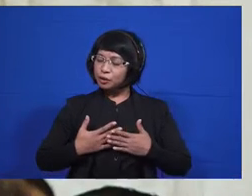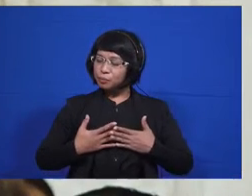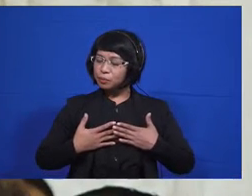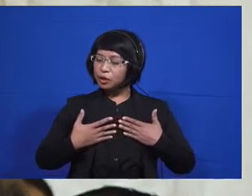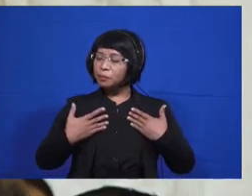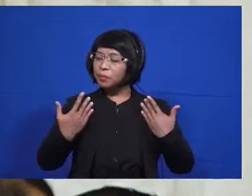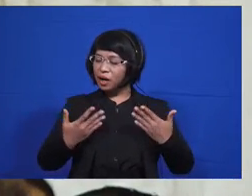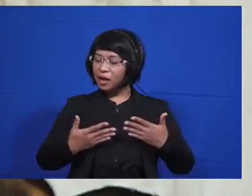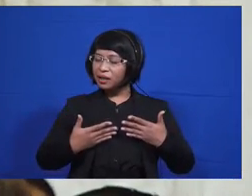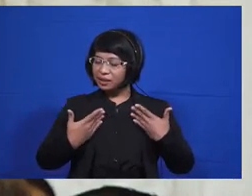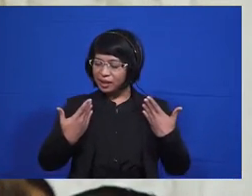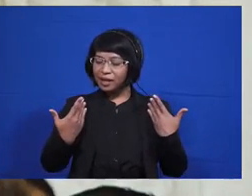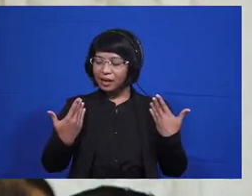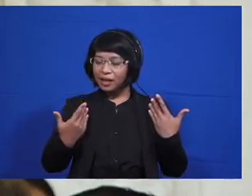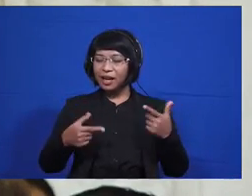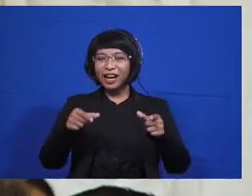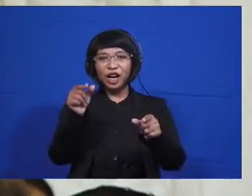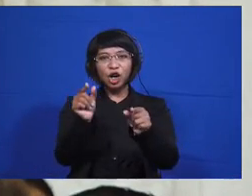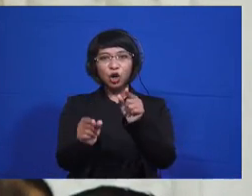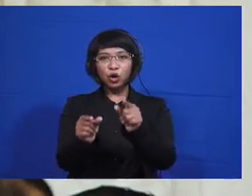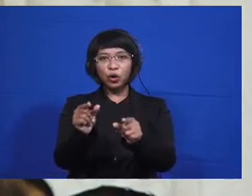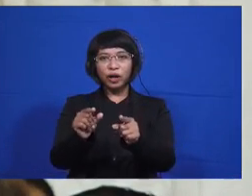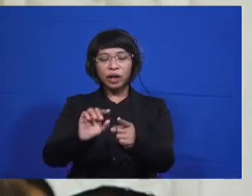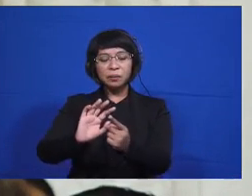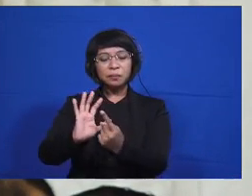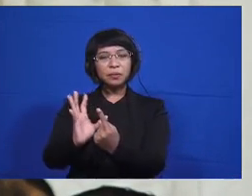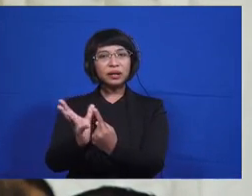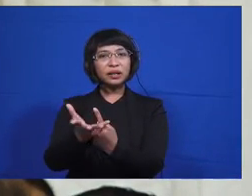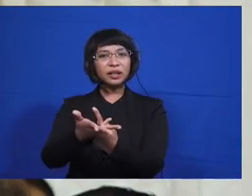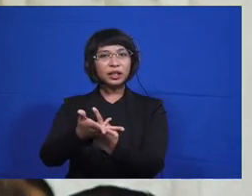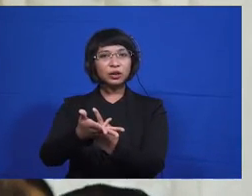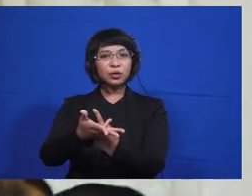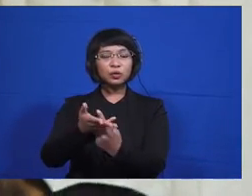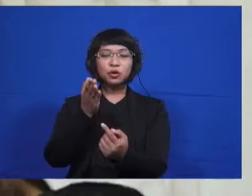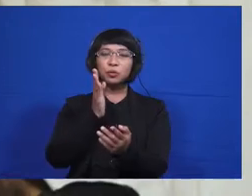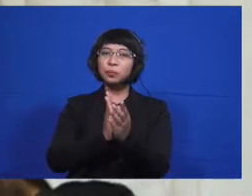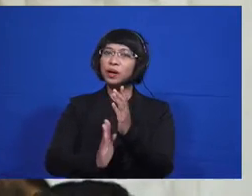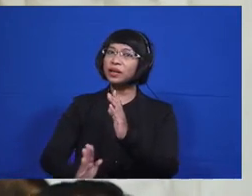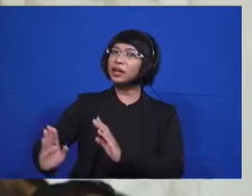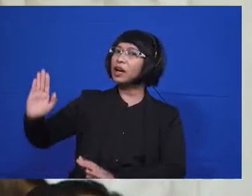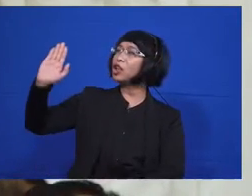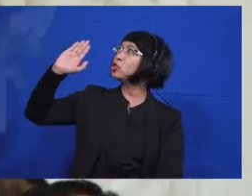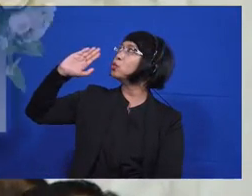Berbahagialah orang yang berlindung pada-Nya.